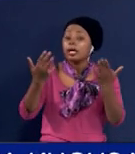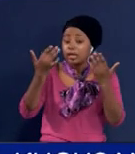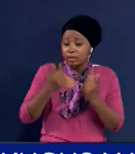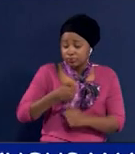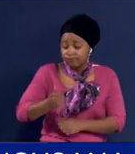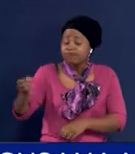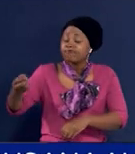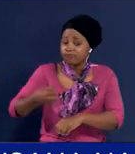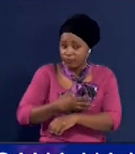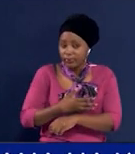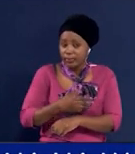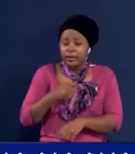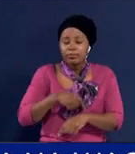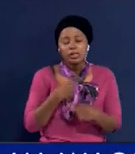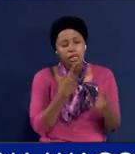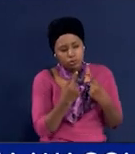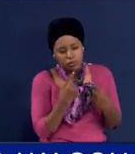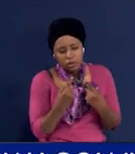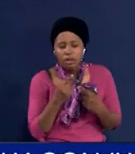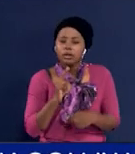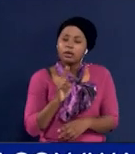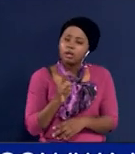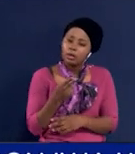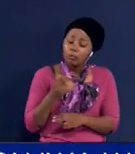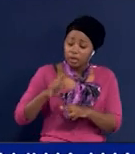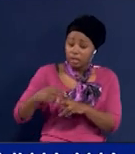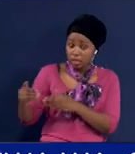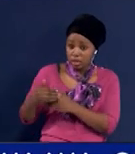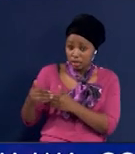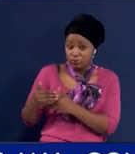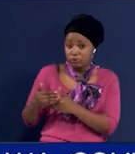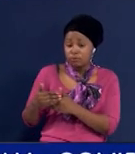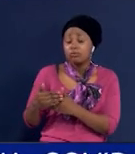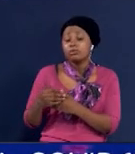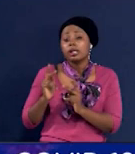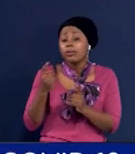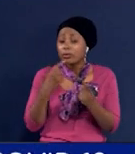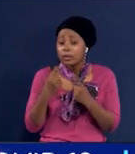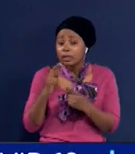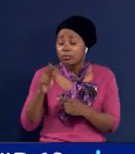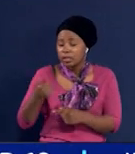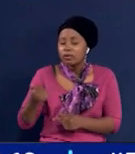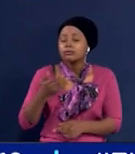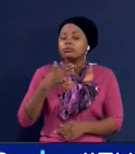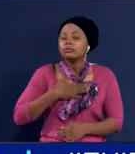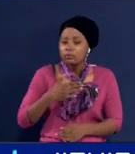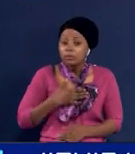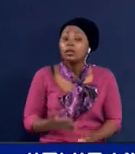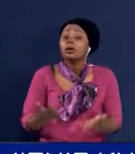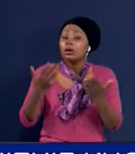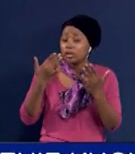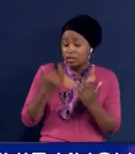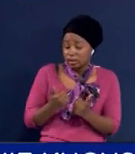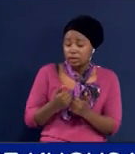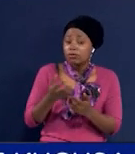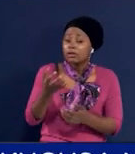akakuambukiza. Wakati anaongea au kama umesogeleana sana, hata kama akiwa haongei, kitendo cha kutoa hewa anaweza akavuta hewa ambayo